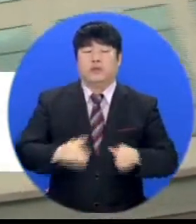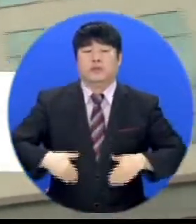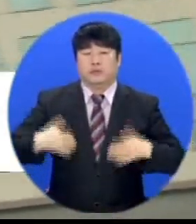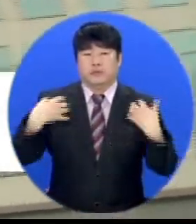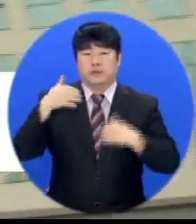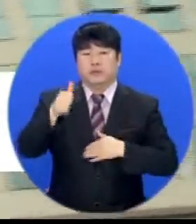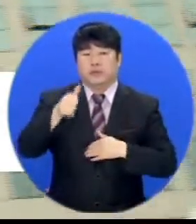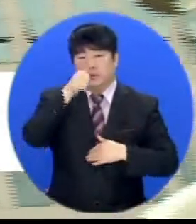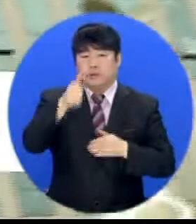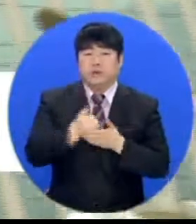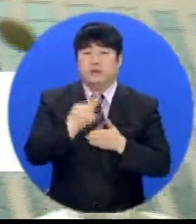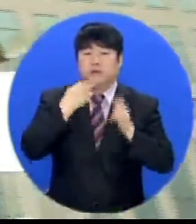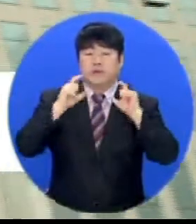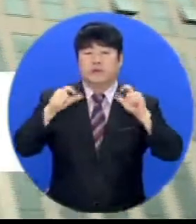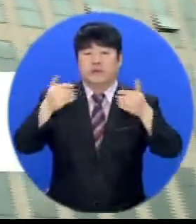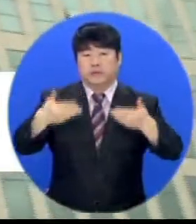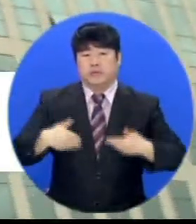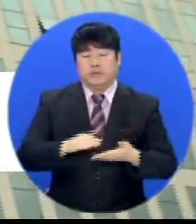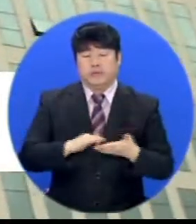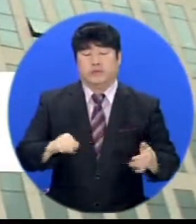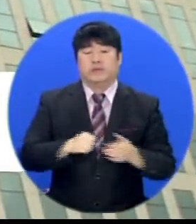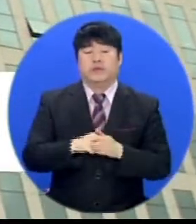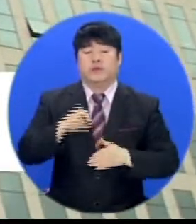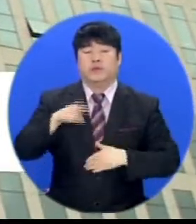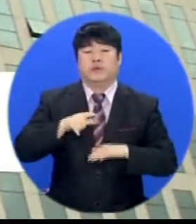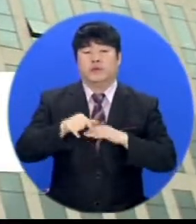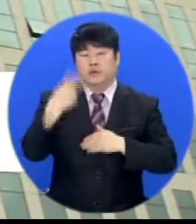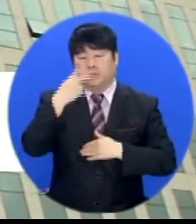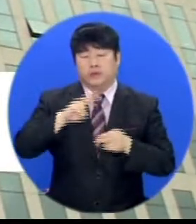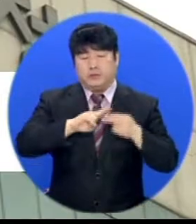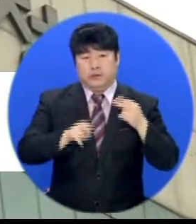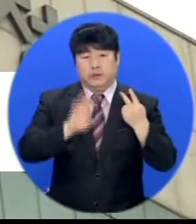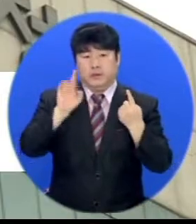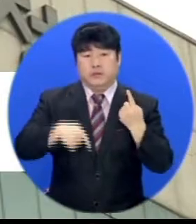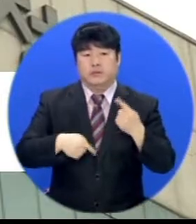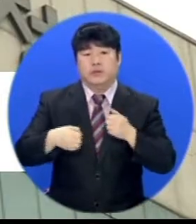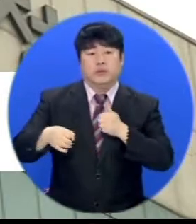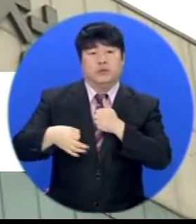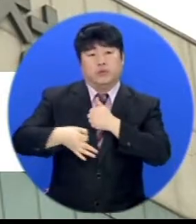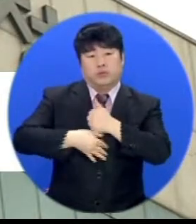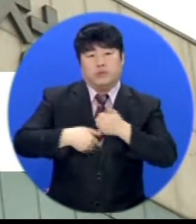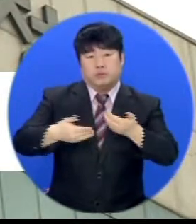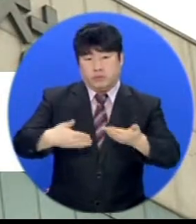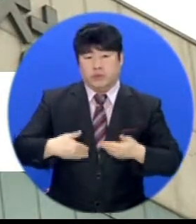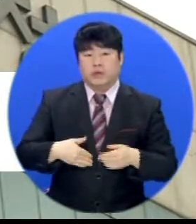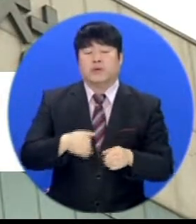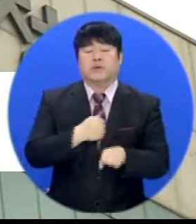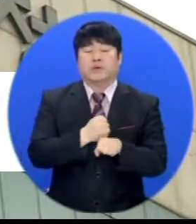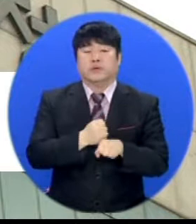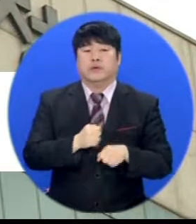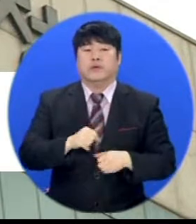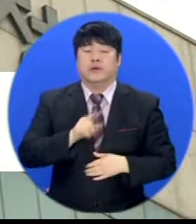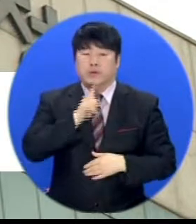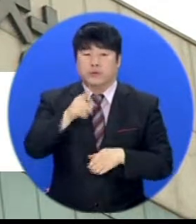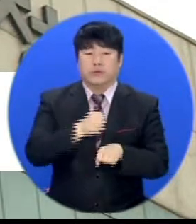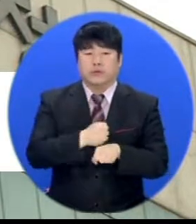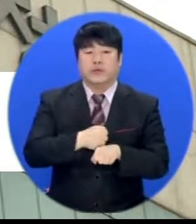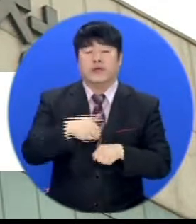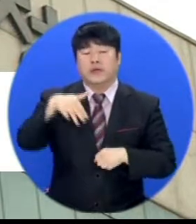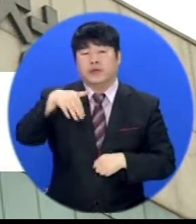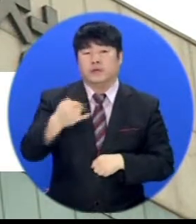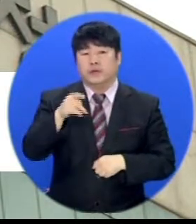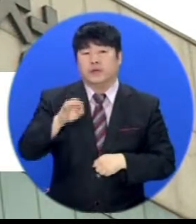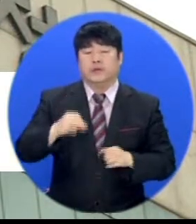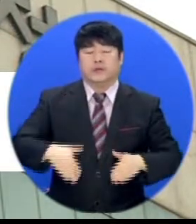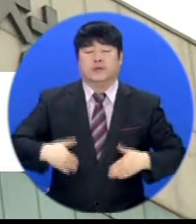받았습니다. 광주지검 형사 1부는 뇌물수수 혐의로 송치된 최영호 전 남구청장에 대해 증거 불충분